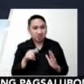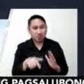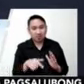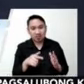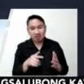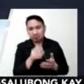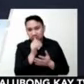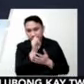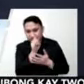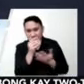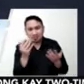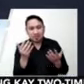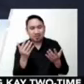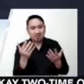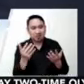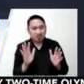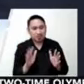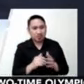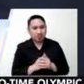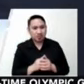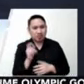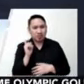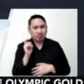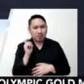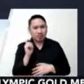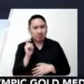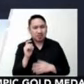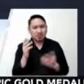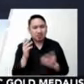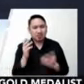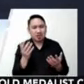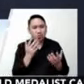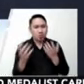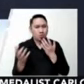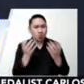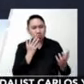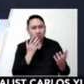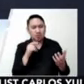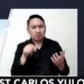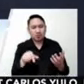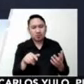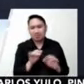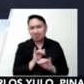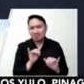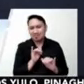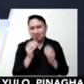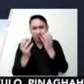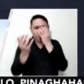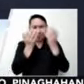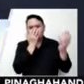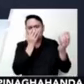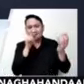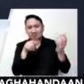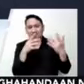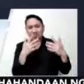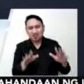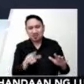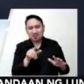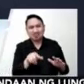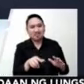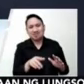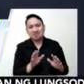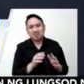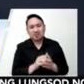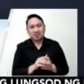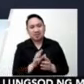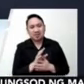exena parang ang bilis ko siyang i-switch off dahil para akong nag-exam e na natapos na past year papers na and pumasa